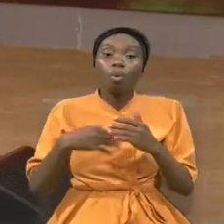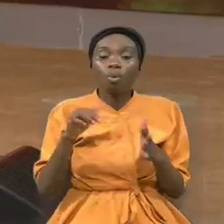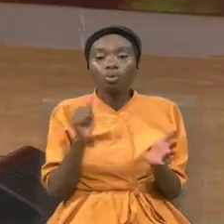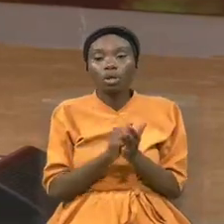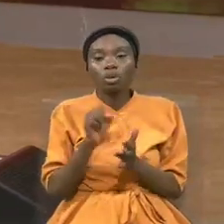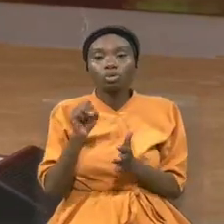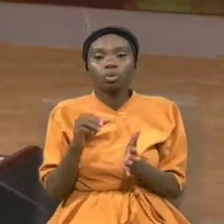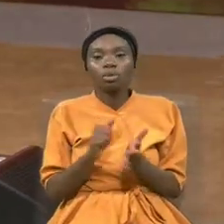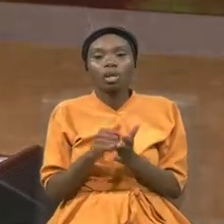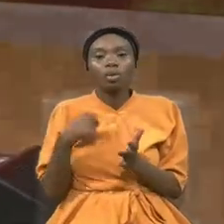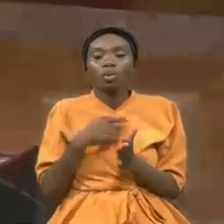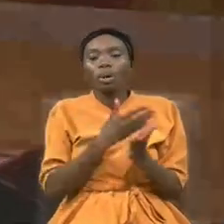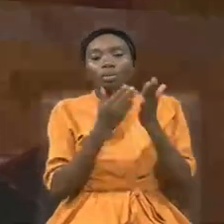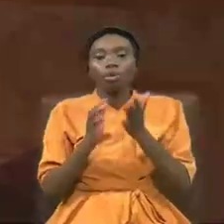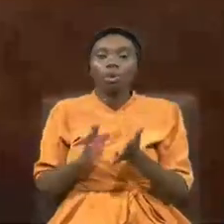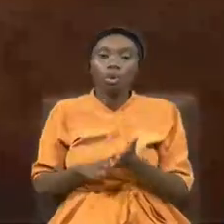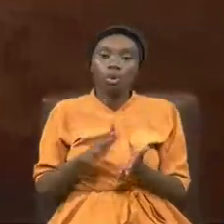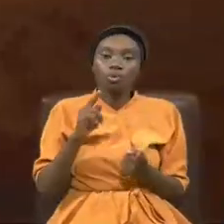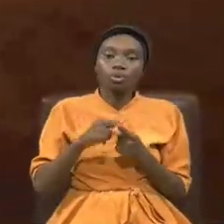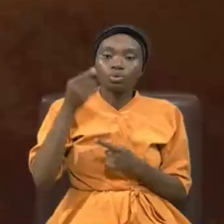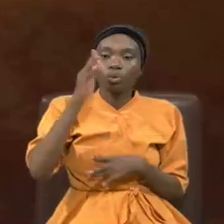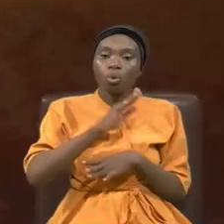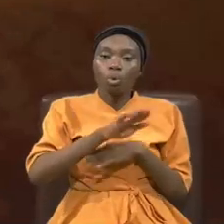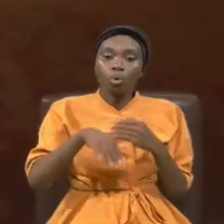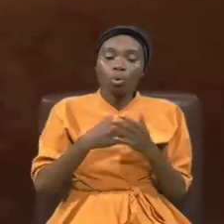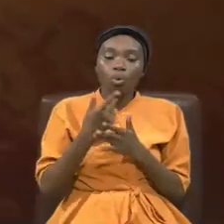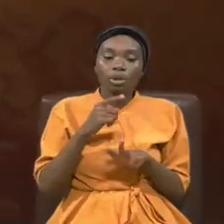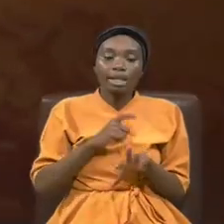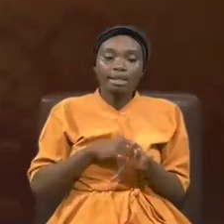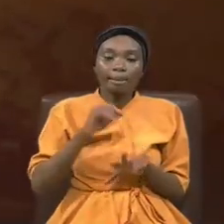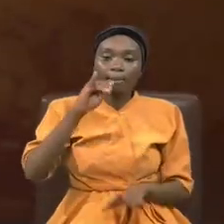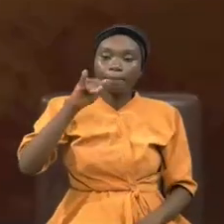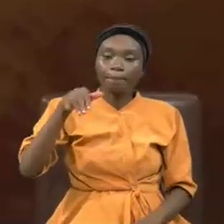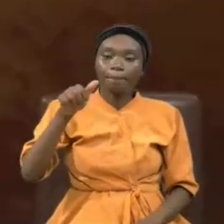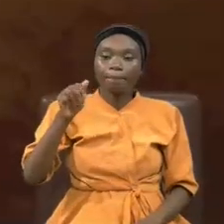sorte de tout cela afin que nous amenions la gloire à Dieu à tout moment.